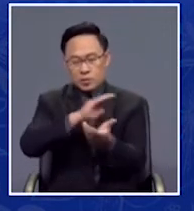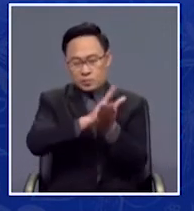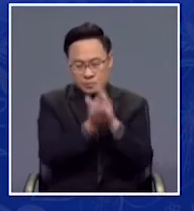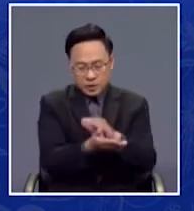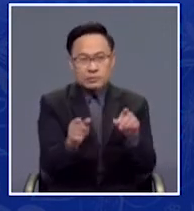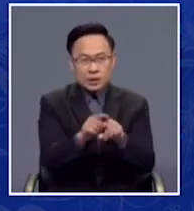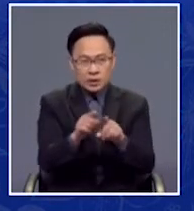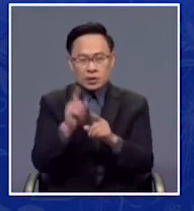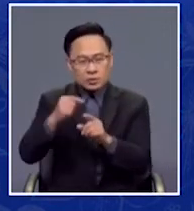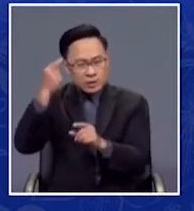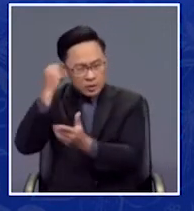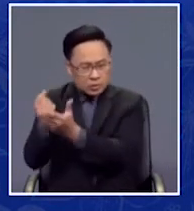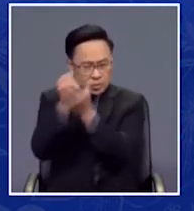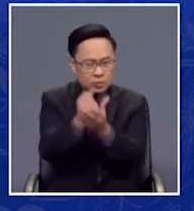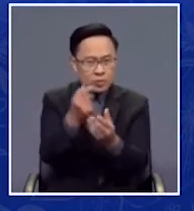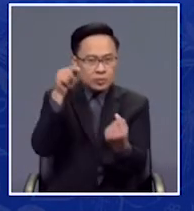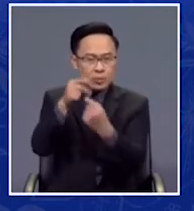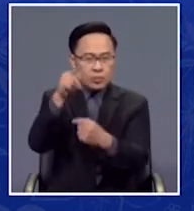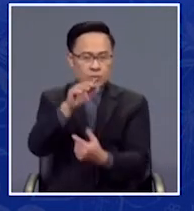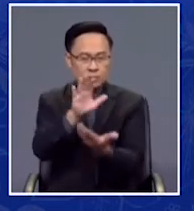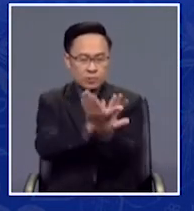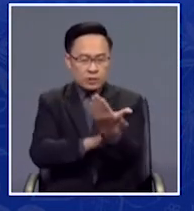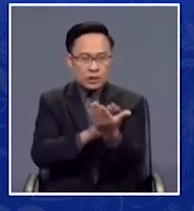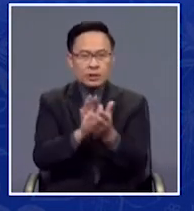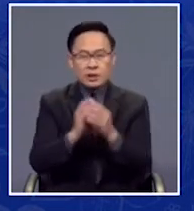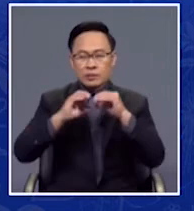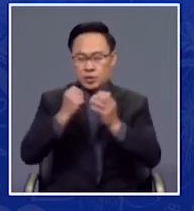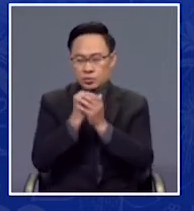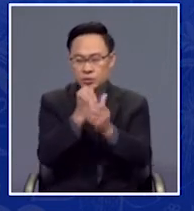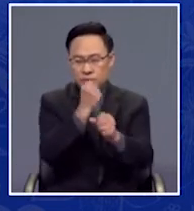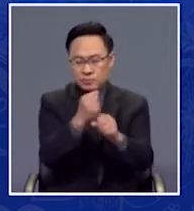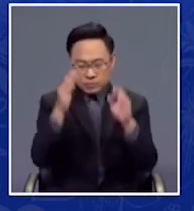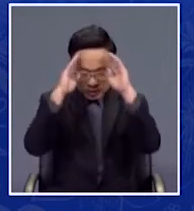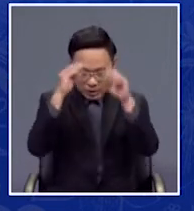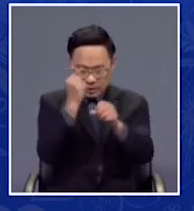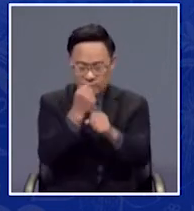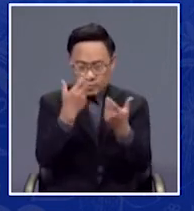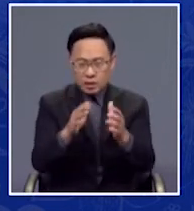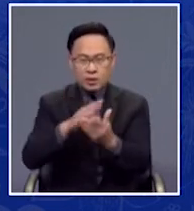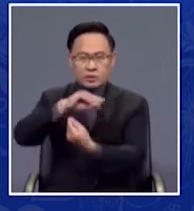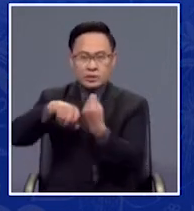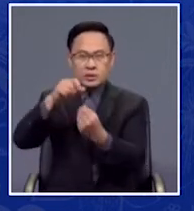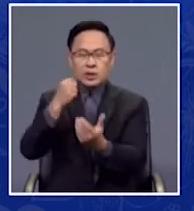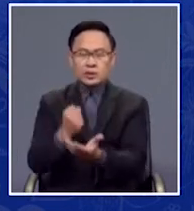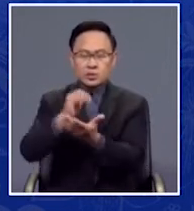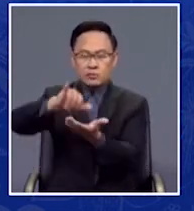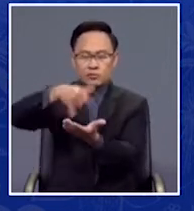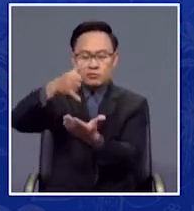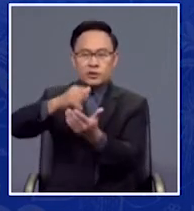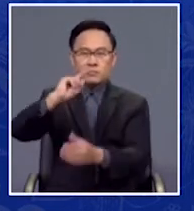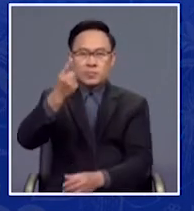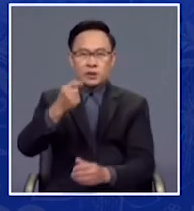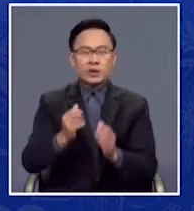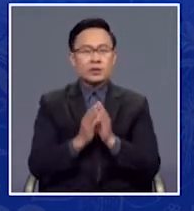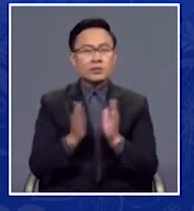ต้องขยับต้องช่วยชาติกันให้ได้รัฐบาลทุ่มเทแรงอย่างตั้งใจเศรษฐกิจไทยให้พลิกฟื้นกลับคืนมาขอ